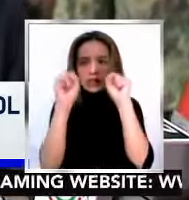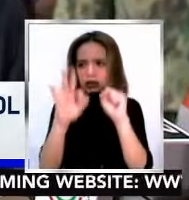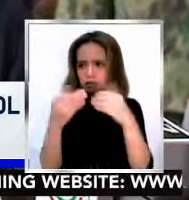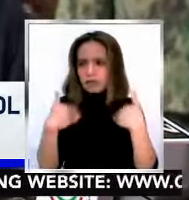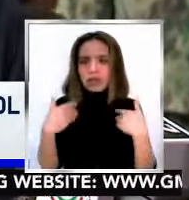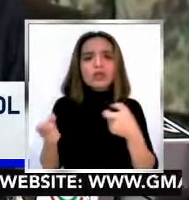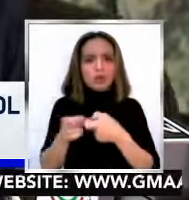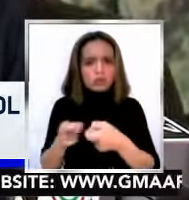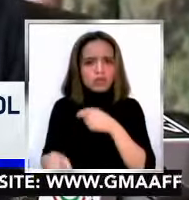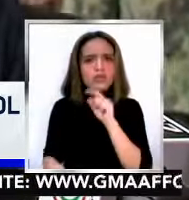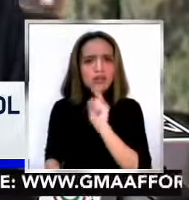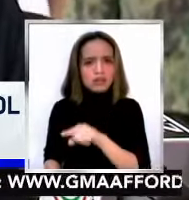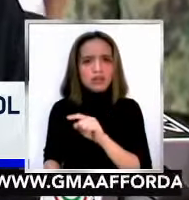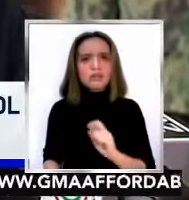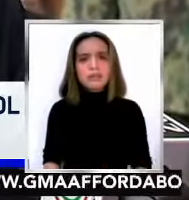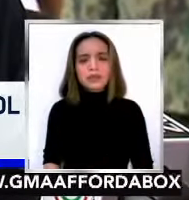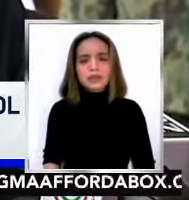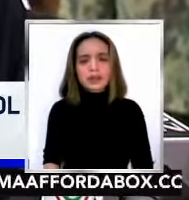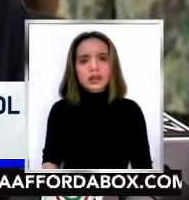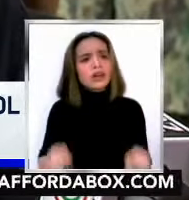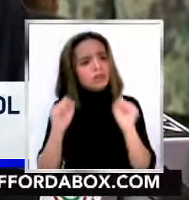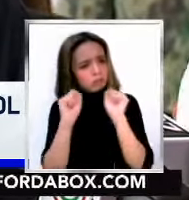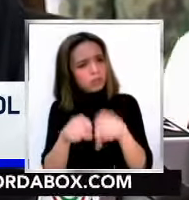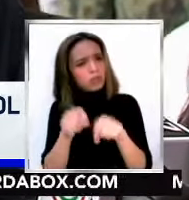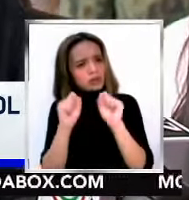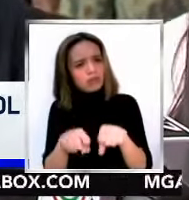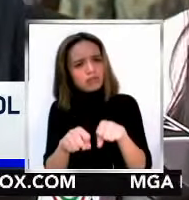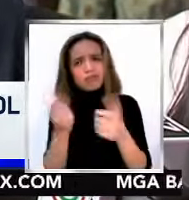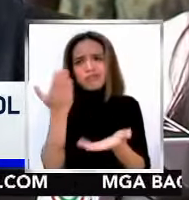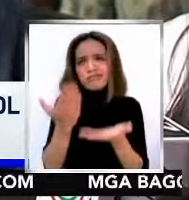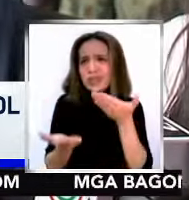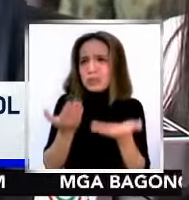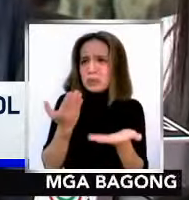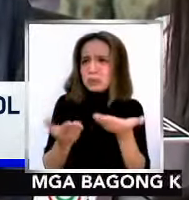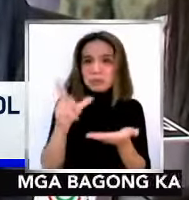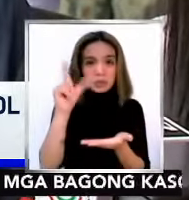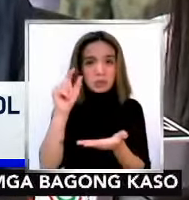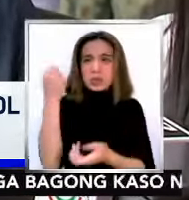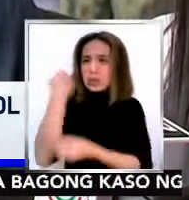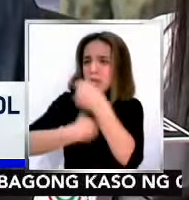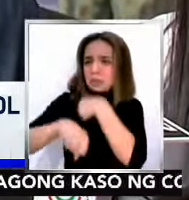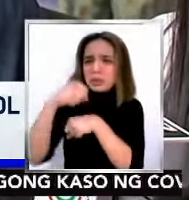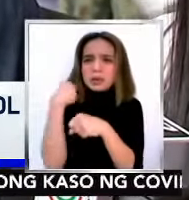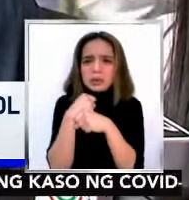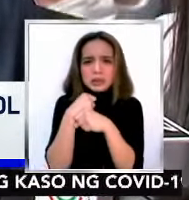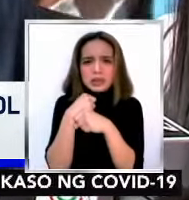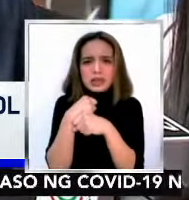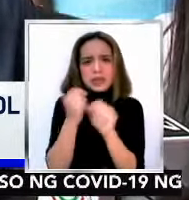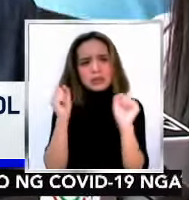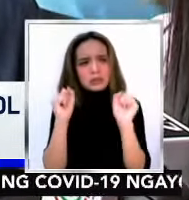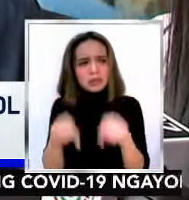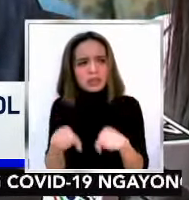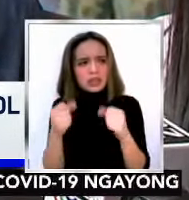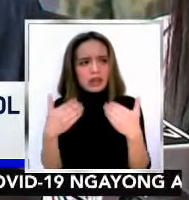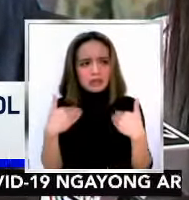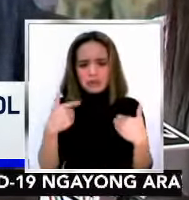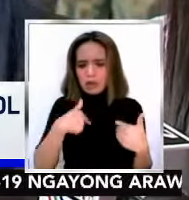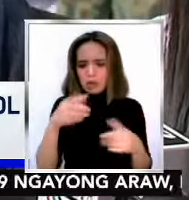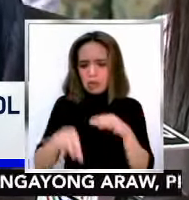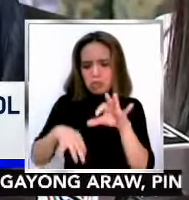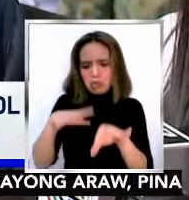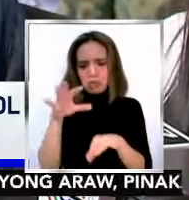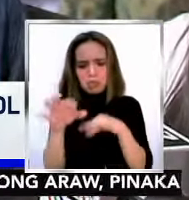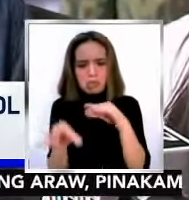kanya. Maari pong sa the past 20 years po, maari nakakontribute po ako sa kanya sa mga